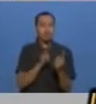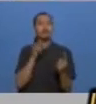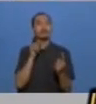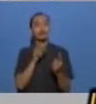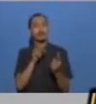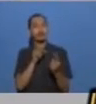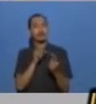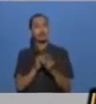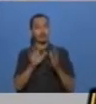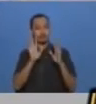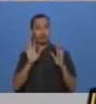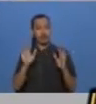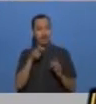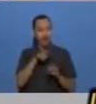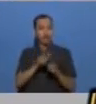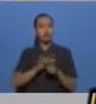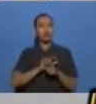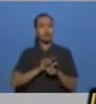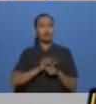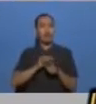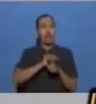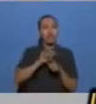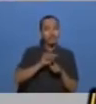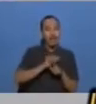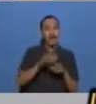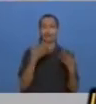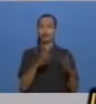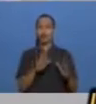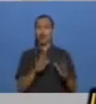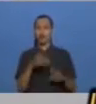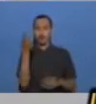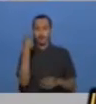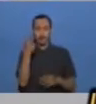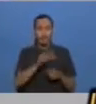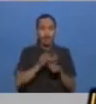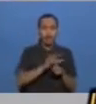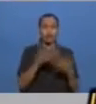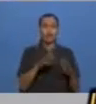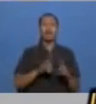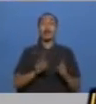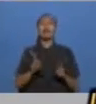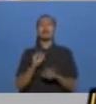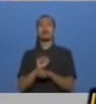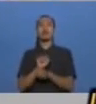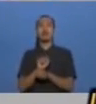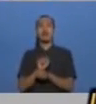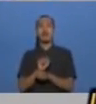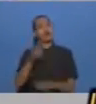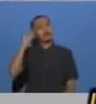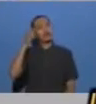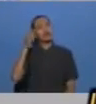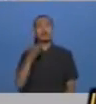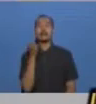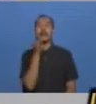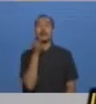pernah mengikuti berbagai pelatihan dari pemerintah gitu, tapi ternyata mereka nggak bisa bekerja gitu. Banyak pengangguran karena